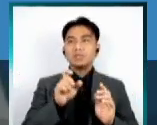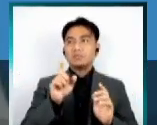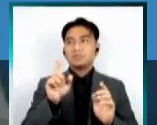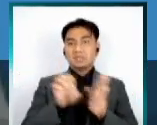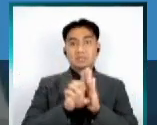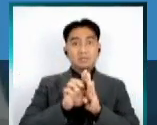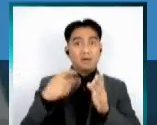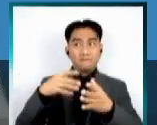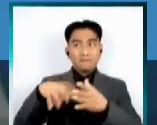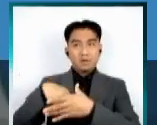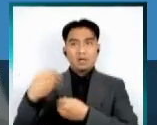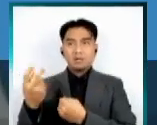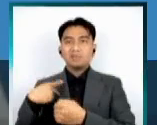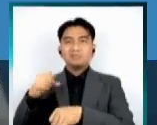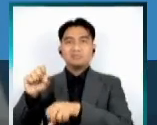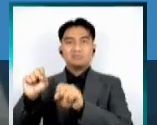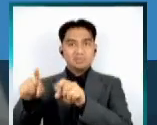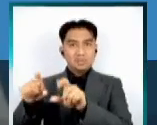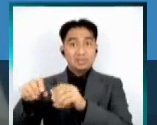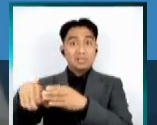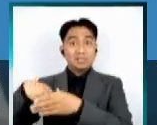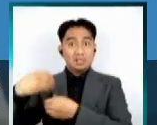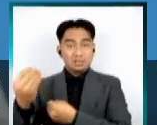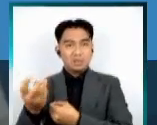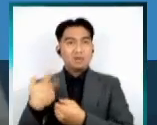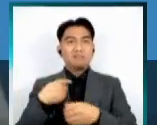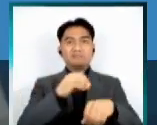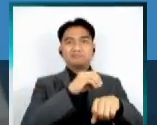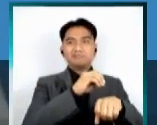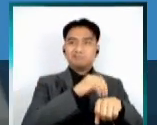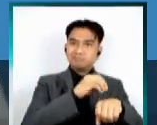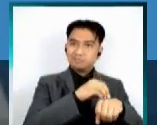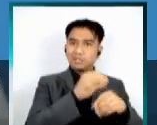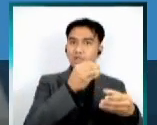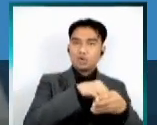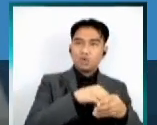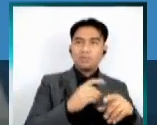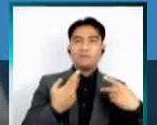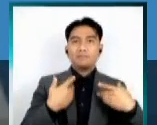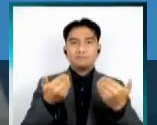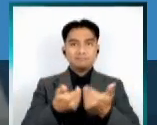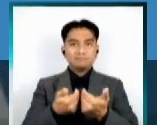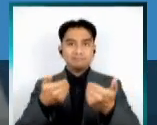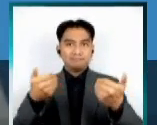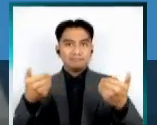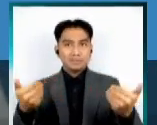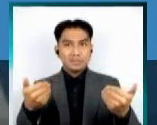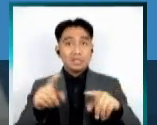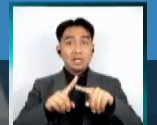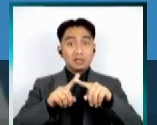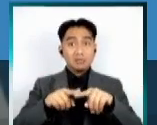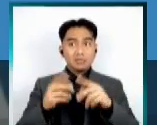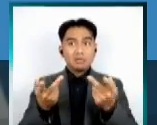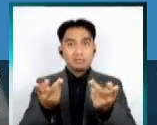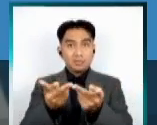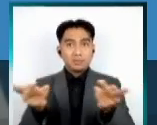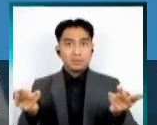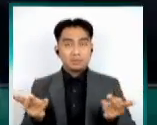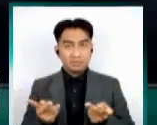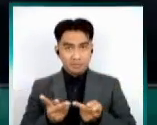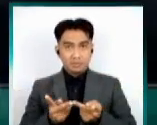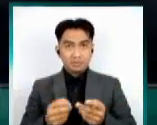tiyangge sa labas. No? Mm-hmm. So we will have to distinguish kasi meron talagang mga tiyangge na indoors, meron ding tiyangge na